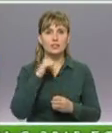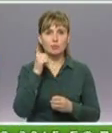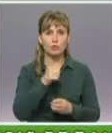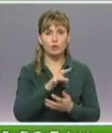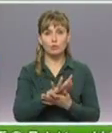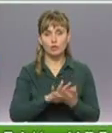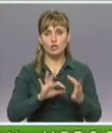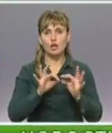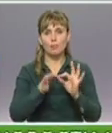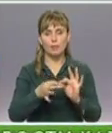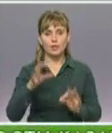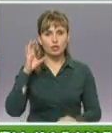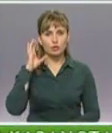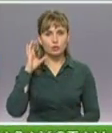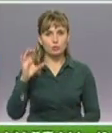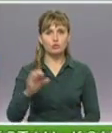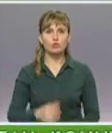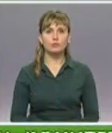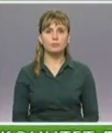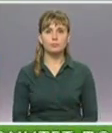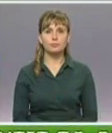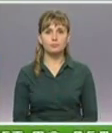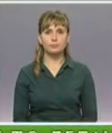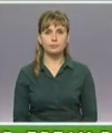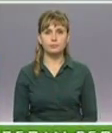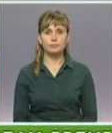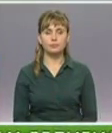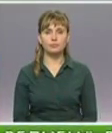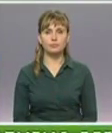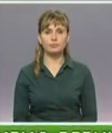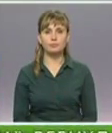предстоящем 2015-м. Ляззат Цыгындыкова подробнее.